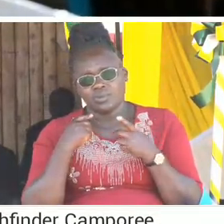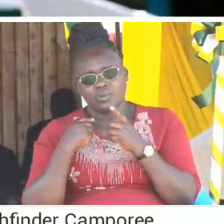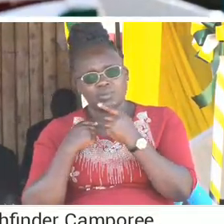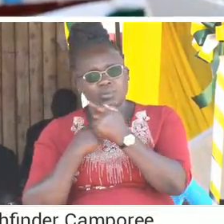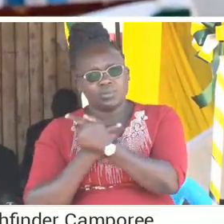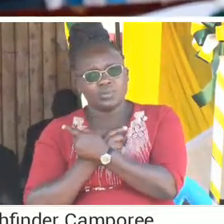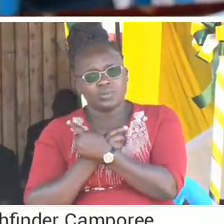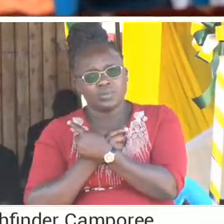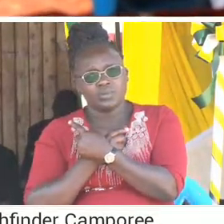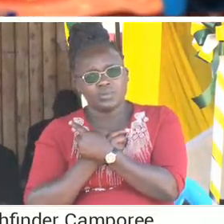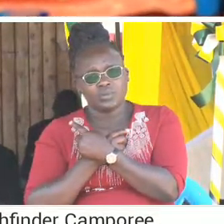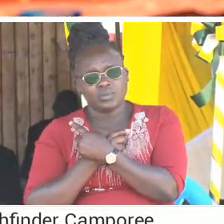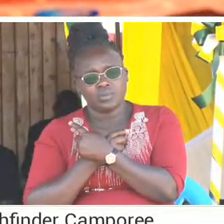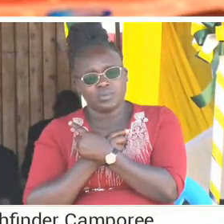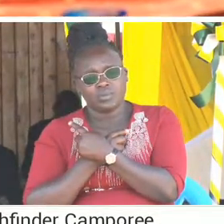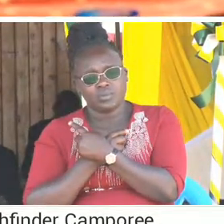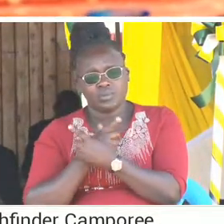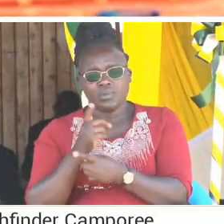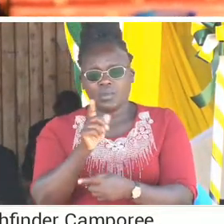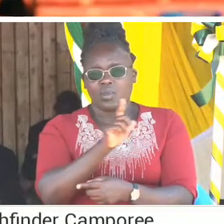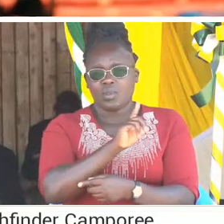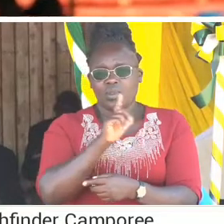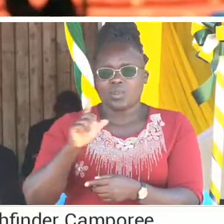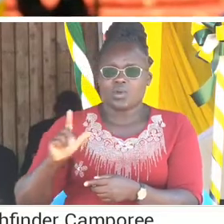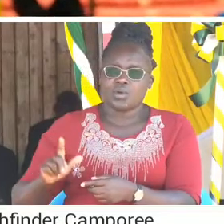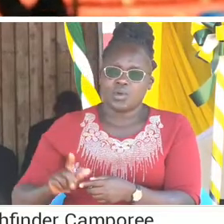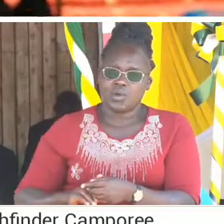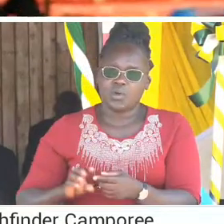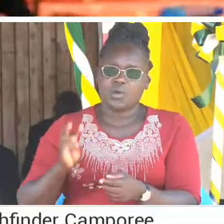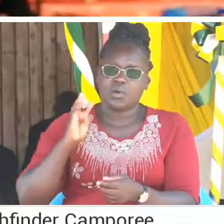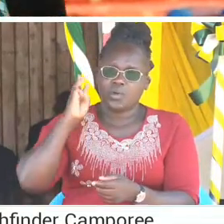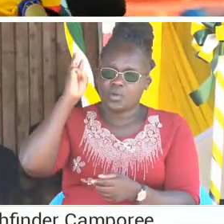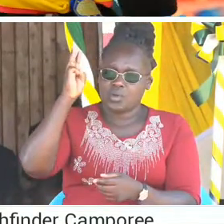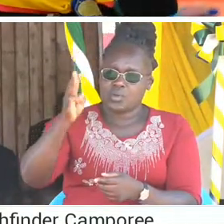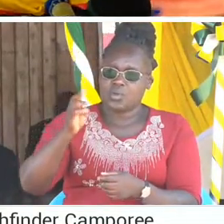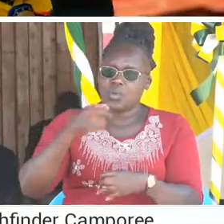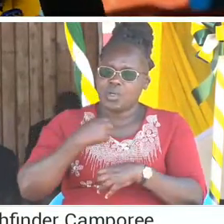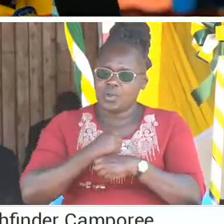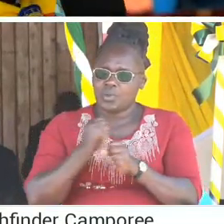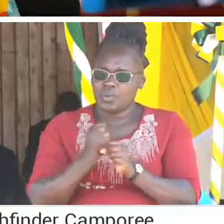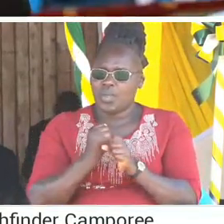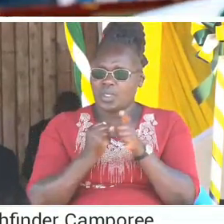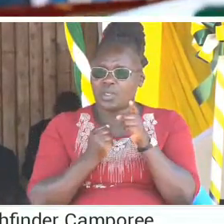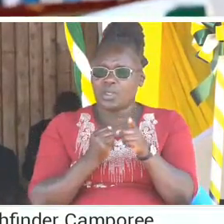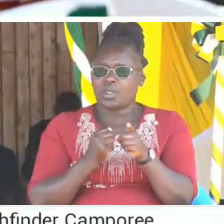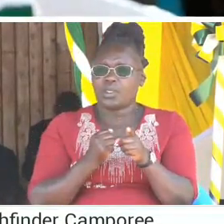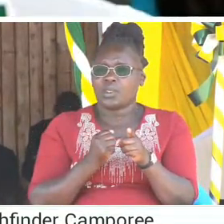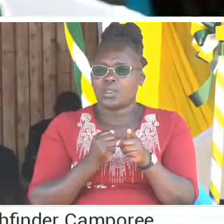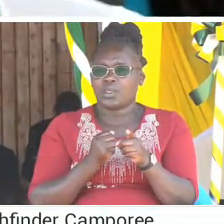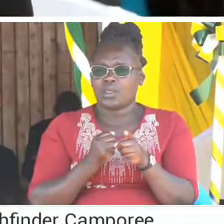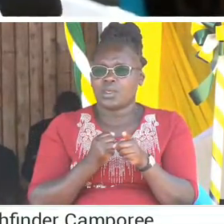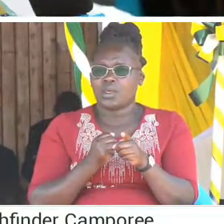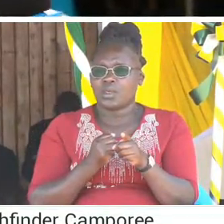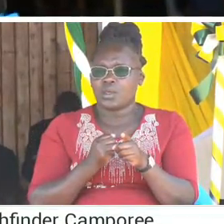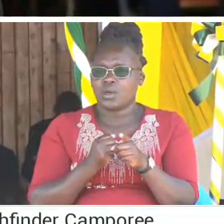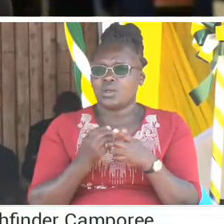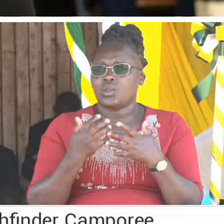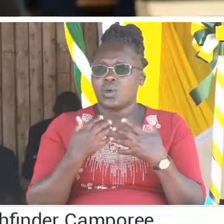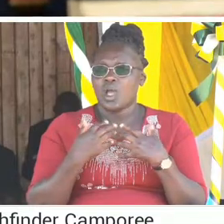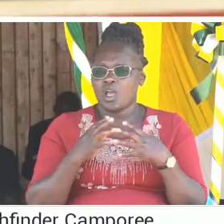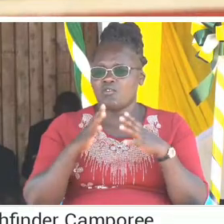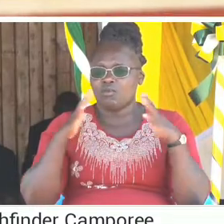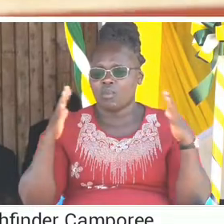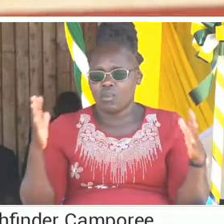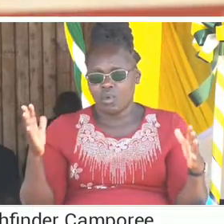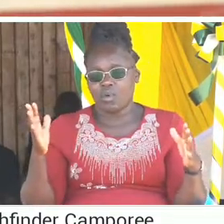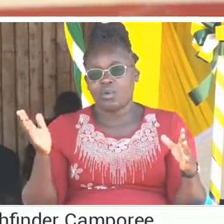Neno la Bwana linasemaje? Bwana atakufanya uwe na wingi wa uheri. Bwana atakufanya uwe na wingi wa heri. Katika uzao wa tumbo lako. Katika uzao